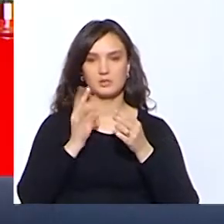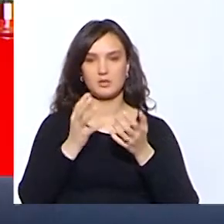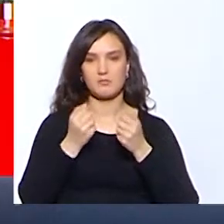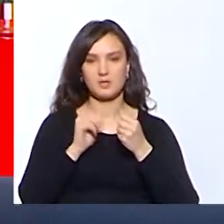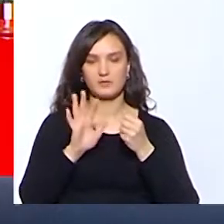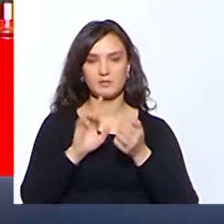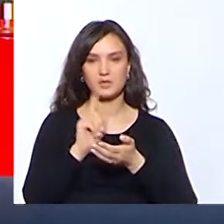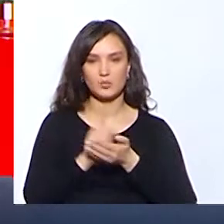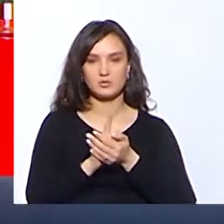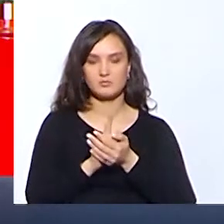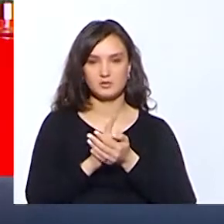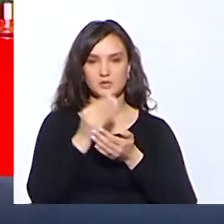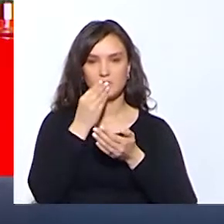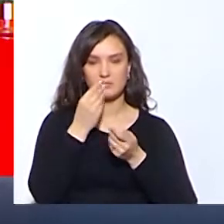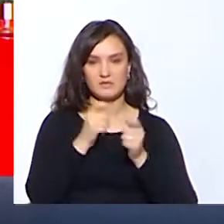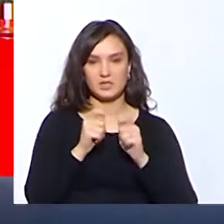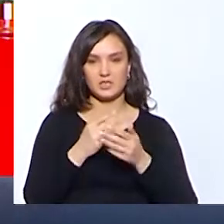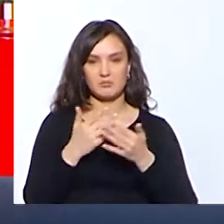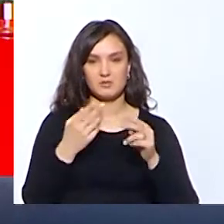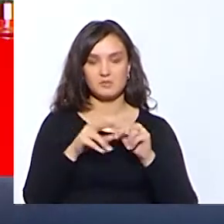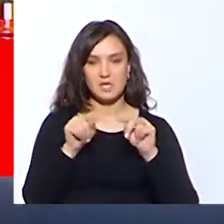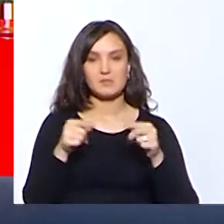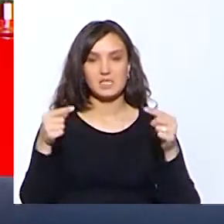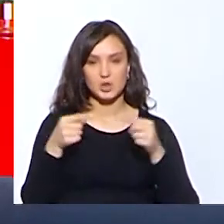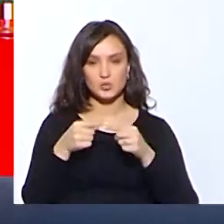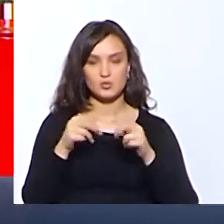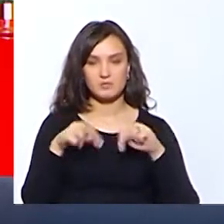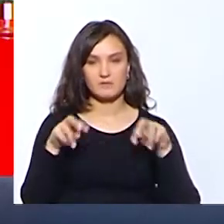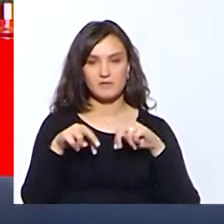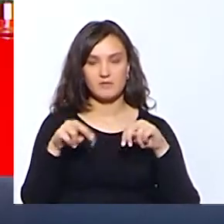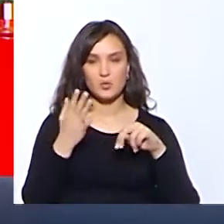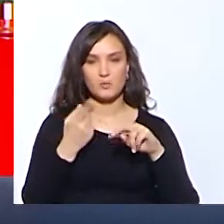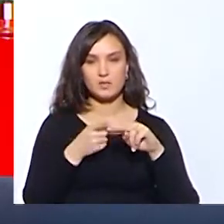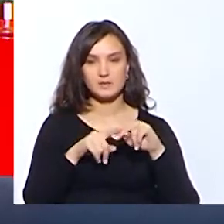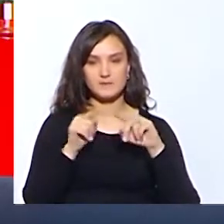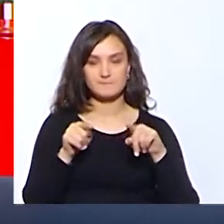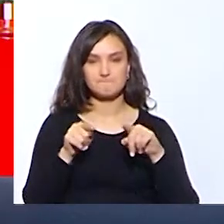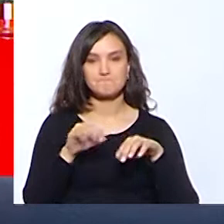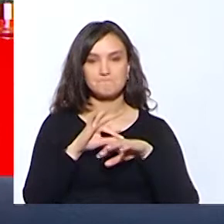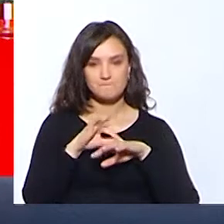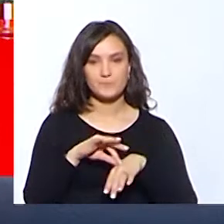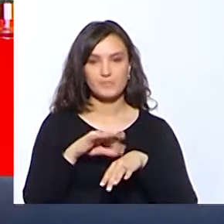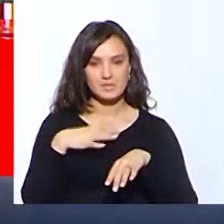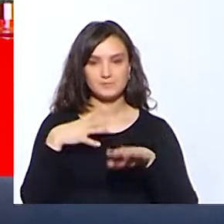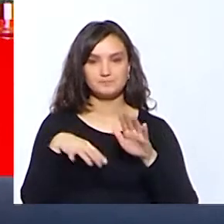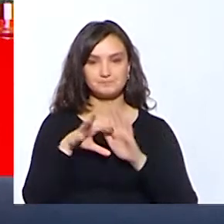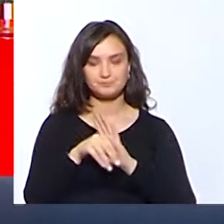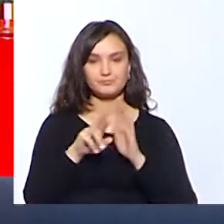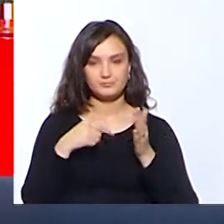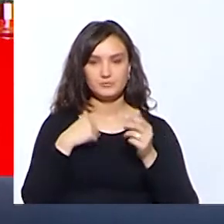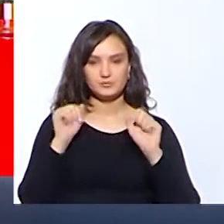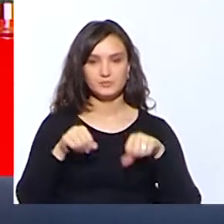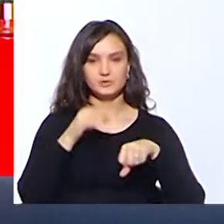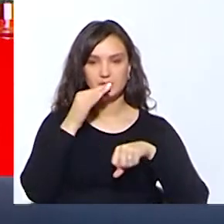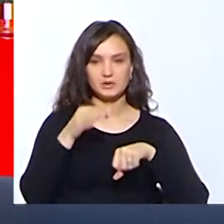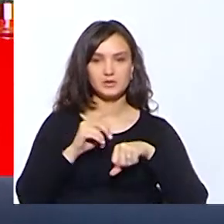ვიღებთ აუცილებელ საკვებ ნივთიერებებს. ამას ადასტურებს კვლევა, რომელიც ჩატარებულია საქართველოში და მე შემიძლია ვთქვა,